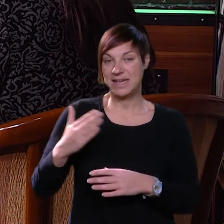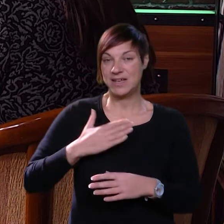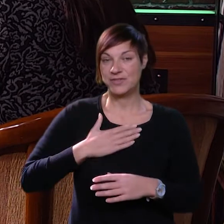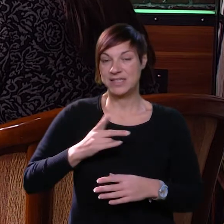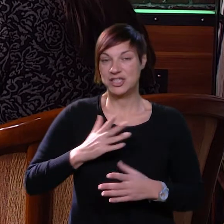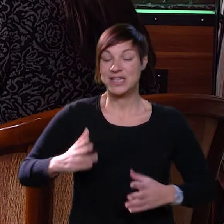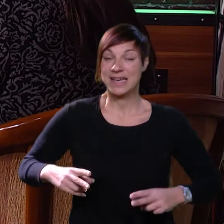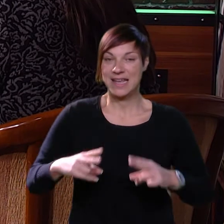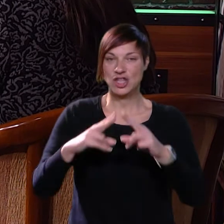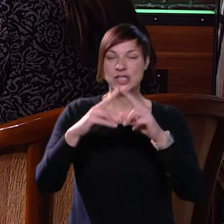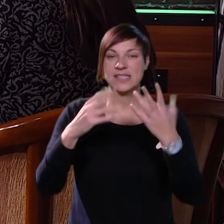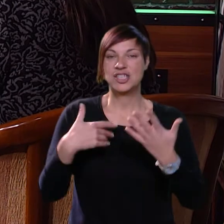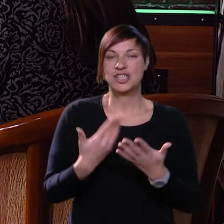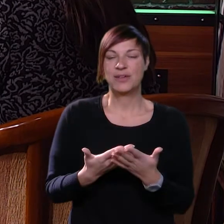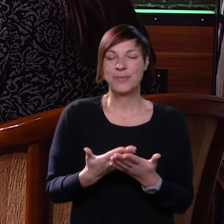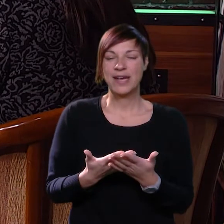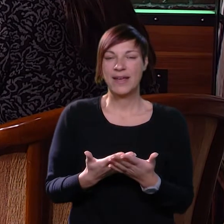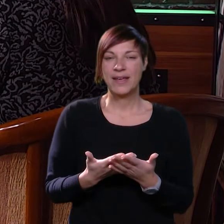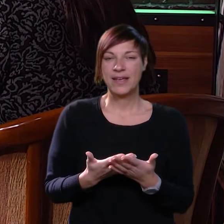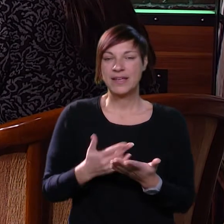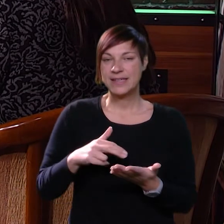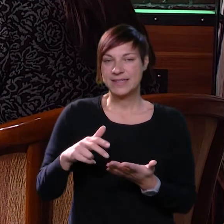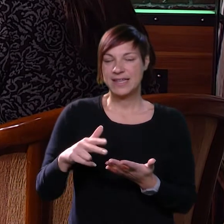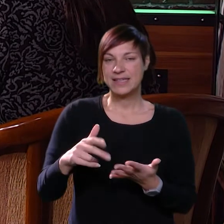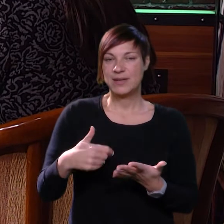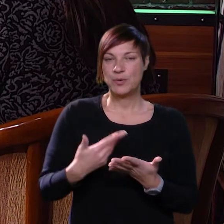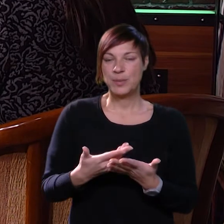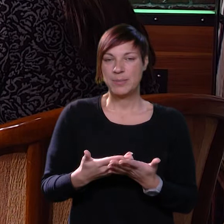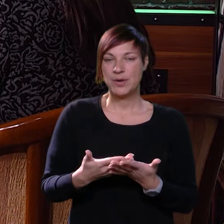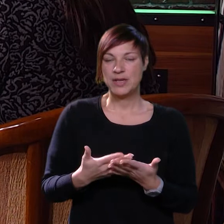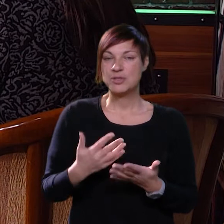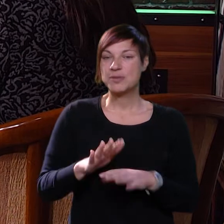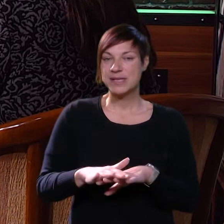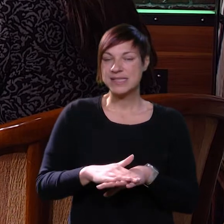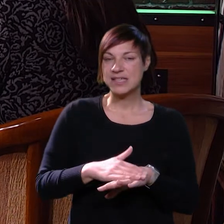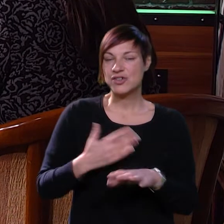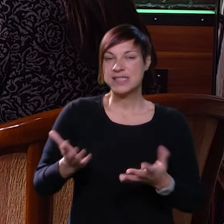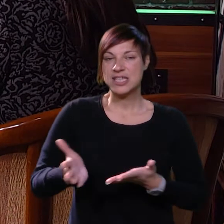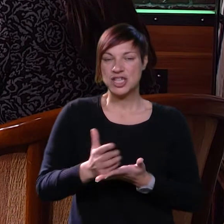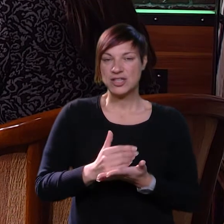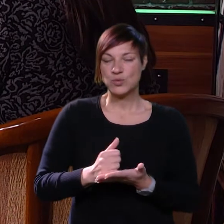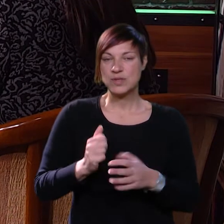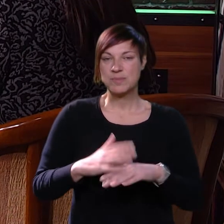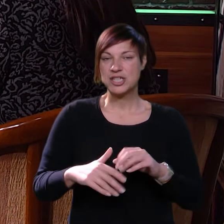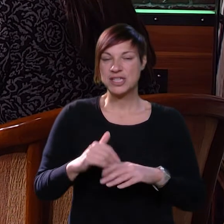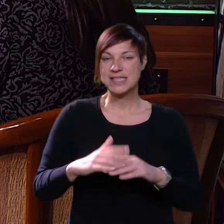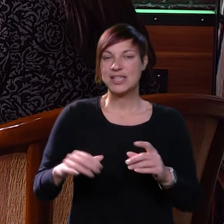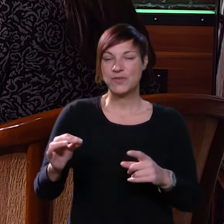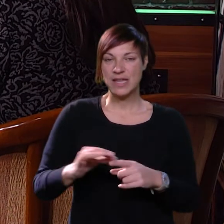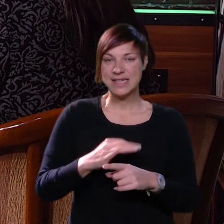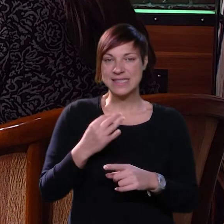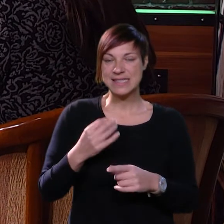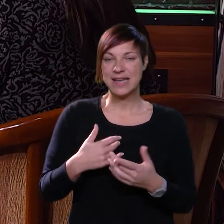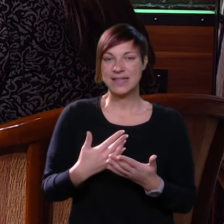koje se nama čine nedostižnim, nego da idemo prema onom u čemu će se on osjećati uspješan, zadovoljan